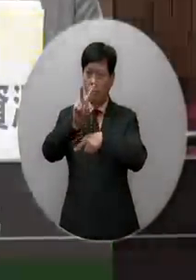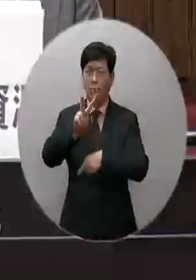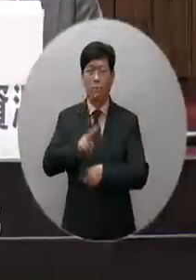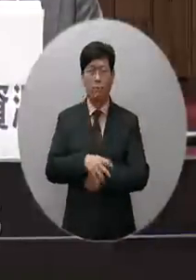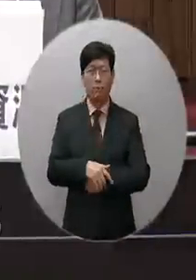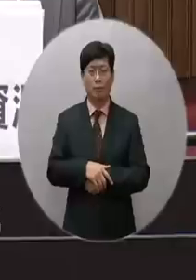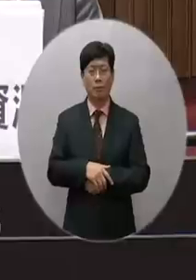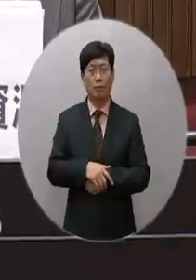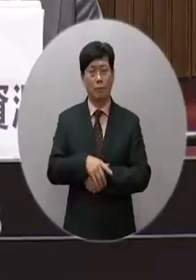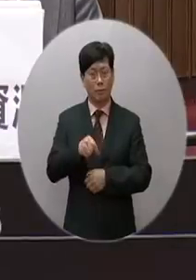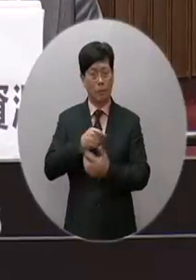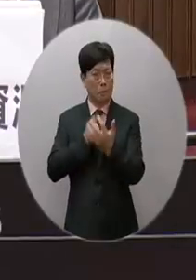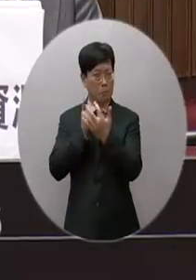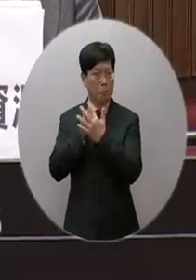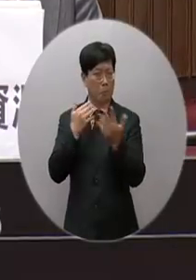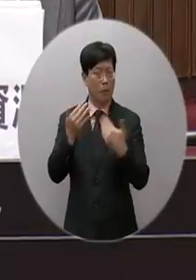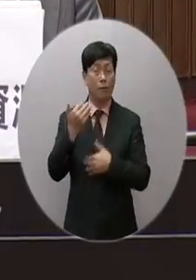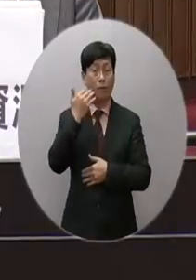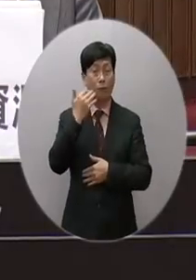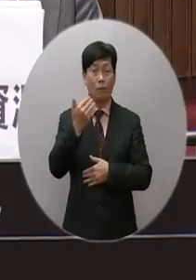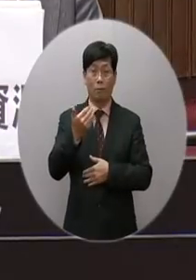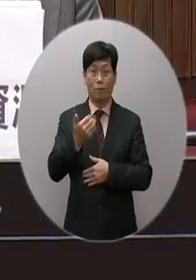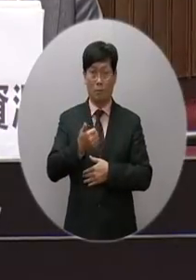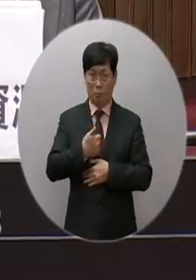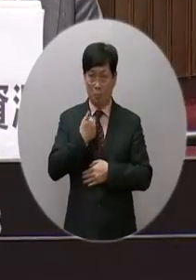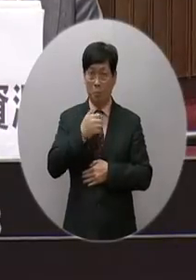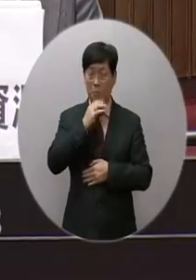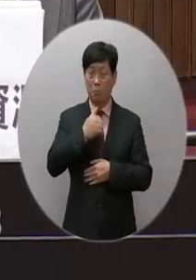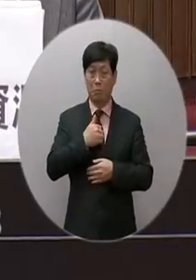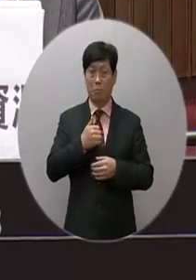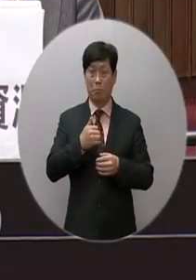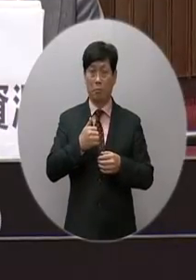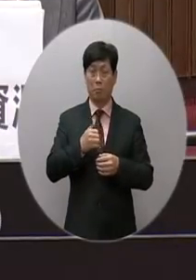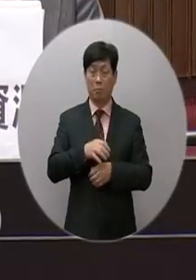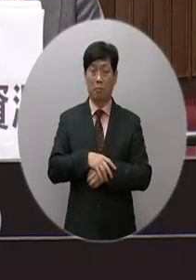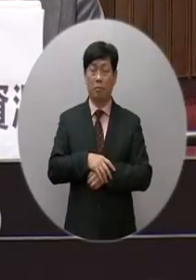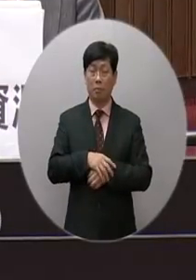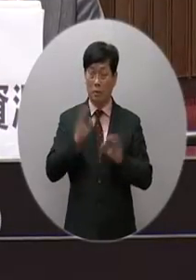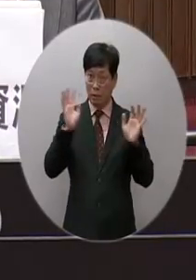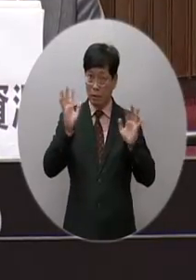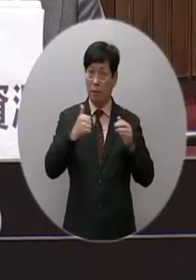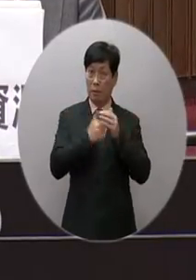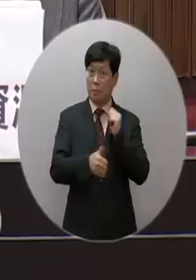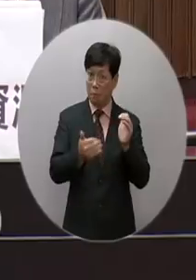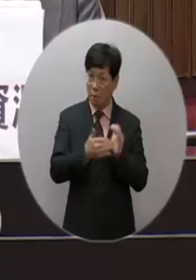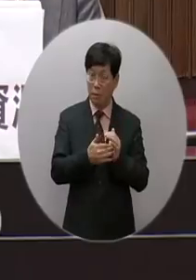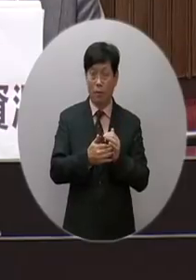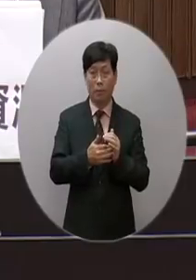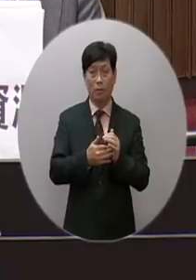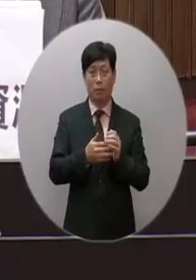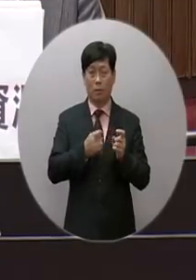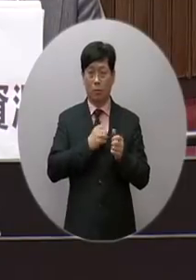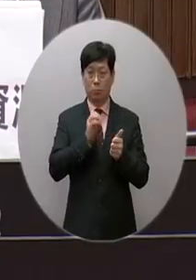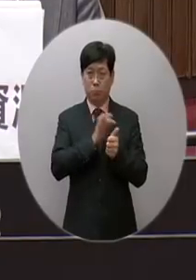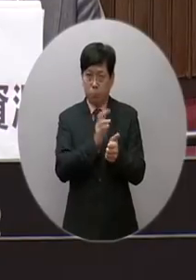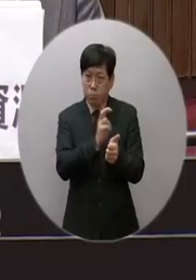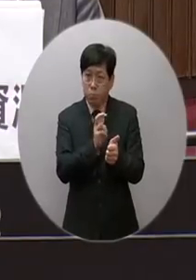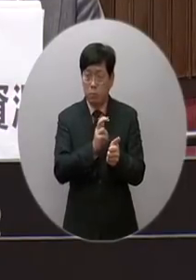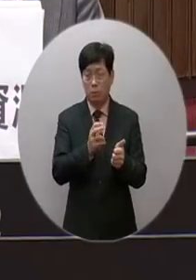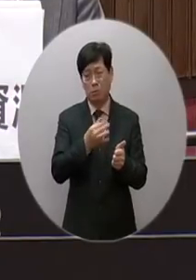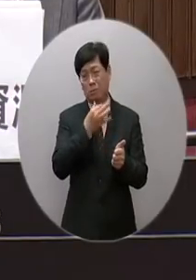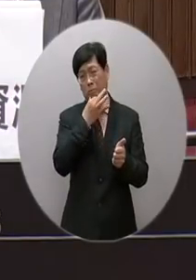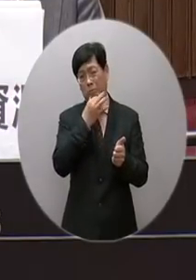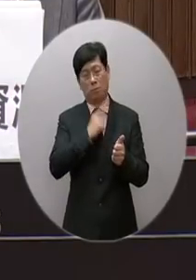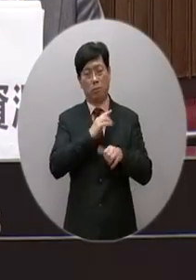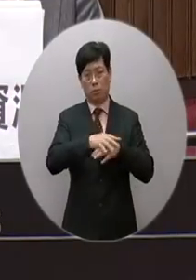好，所以这个可以看出来，就是说，如果你这个有生育这个有小孩的、有小小孩的这个妇女，她可能